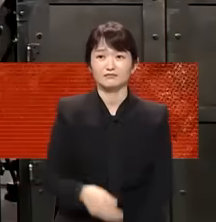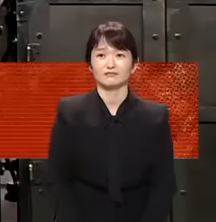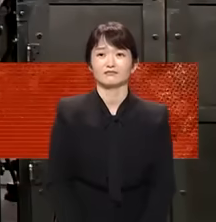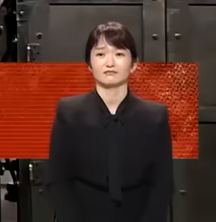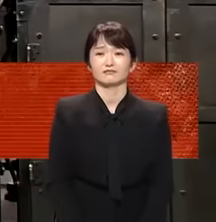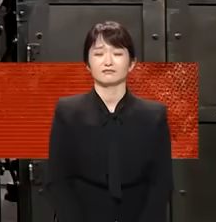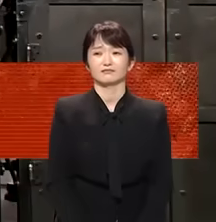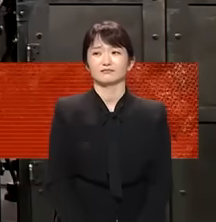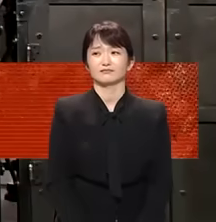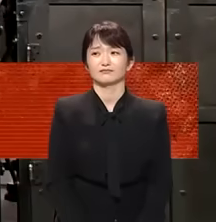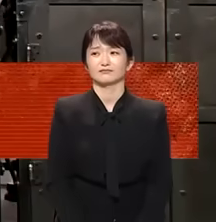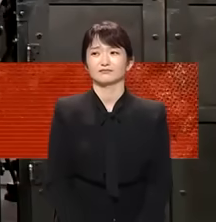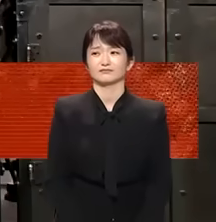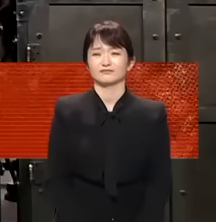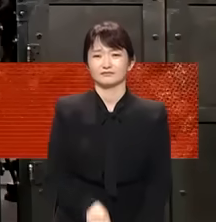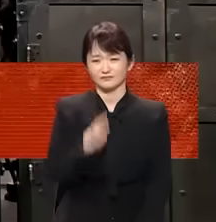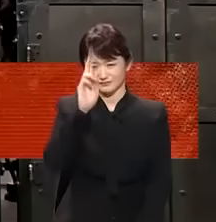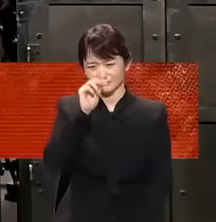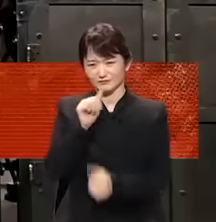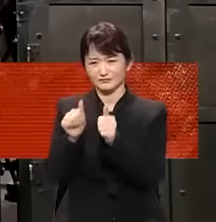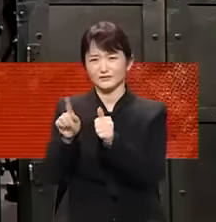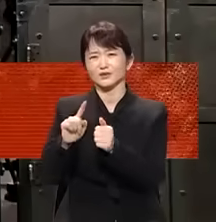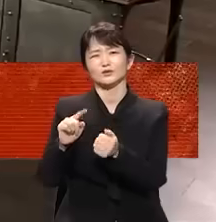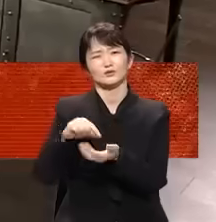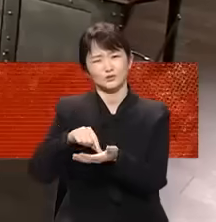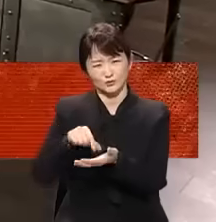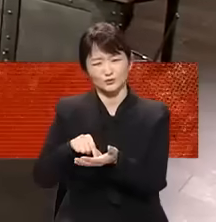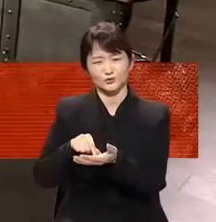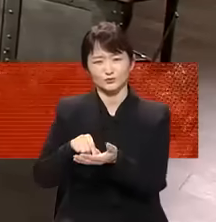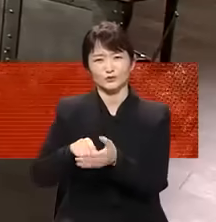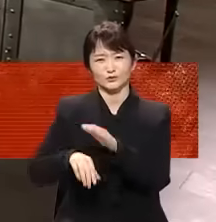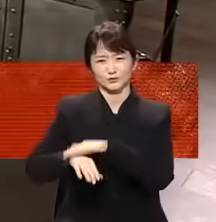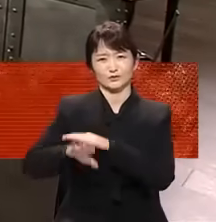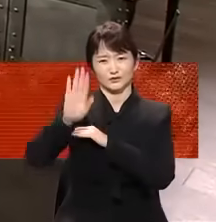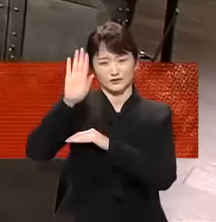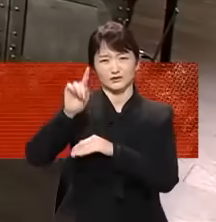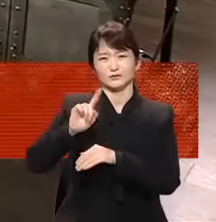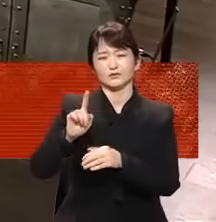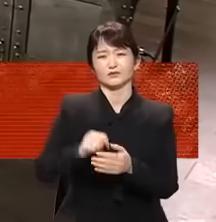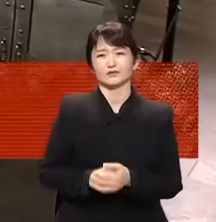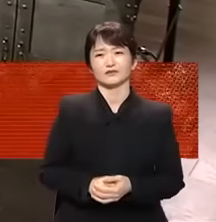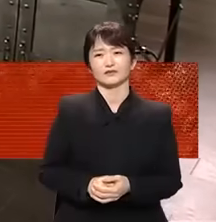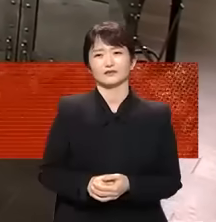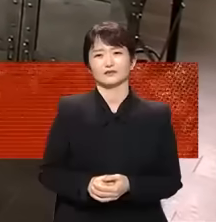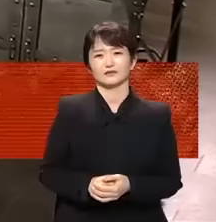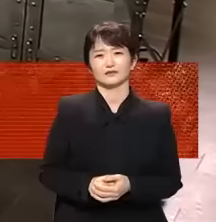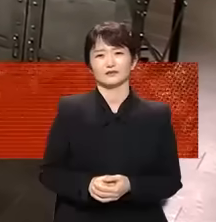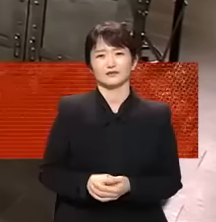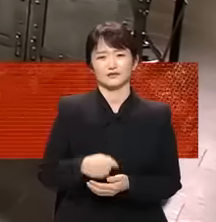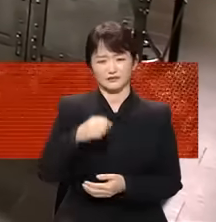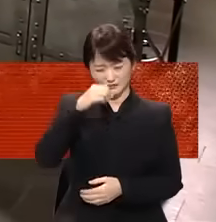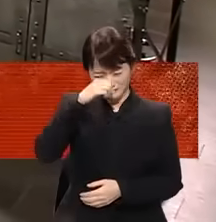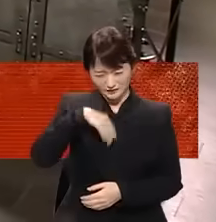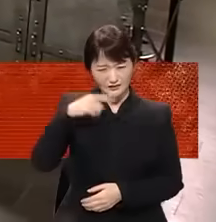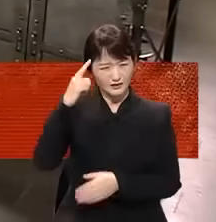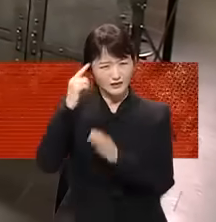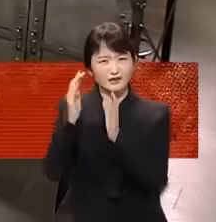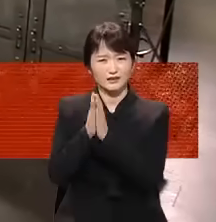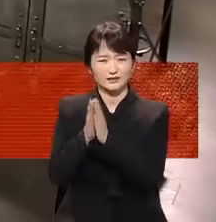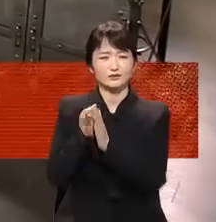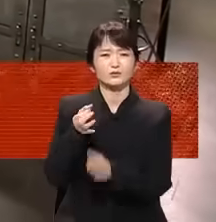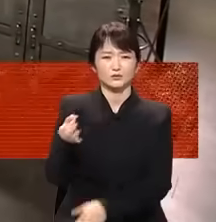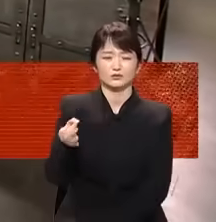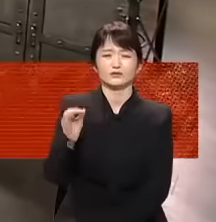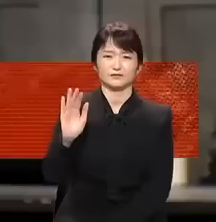어지간하면 우리 박 변호사님이 듣는데 말이죠네 소수 의견 해주는데 아 이거는 알아서 내야 됩니다 당연히 알아서 내야